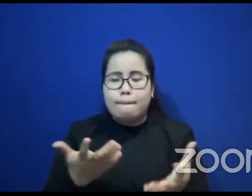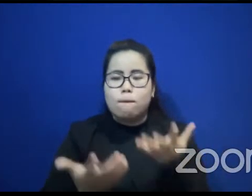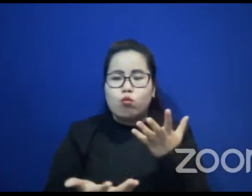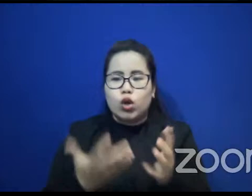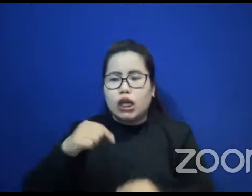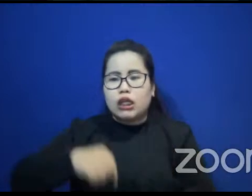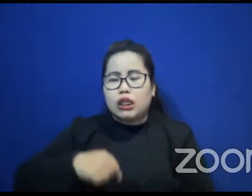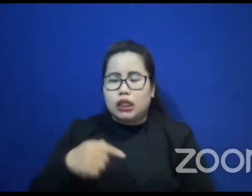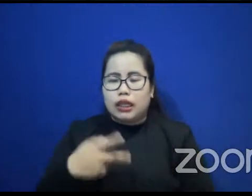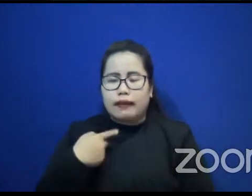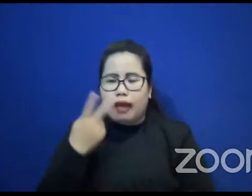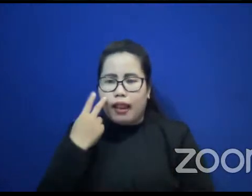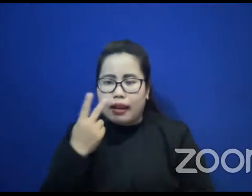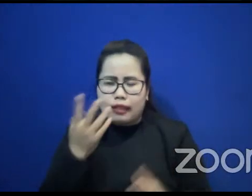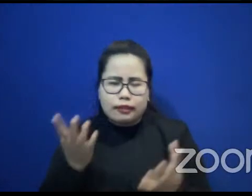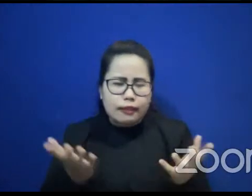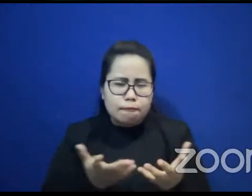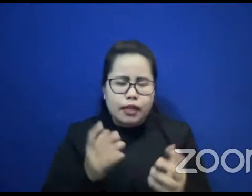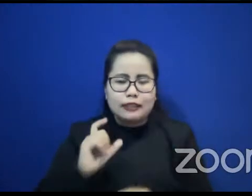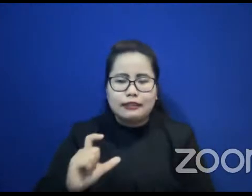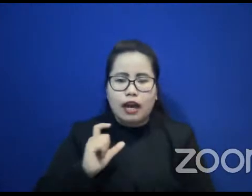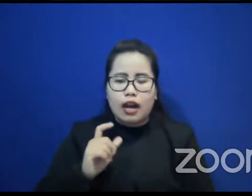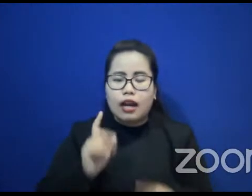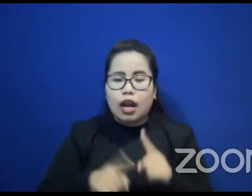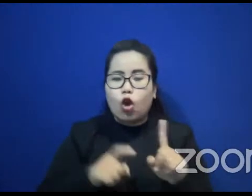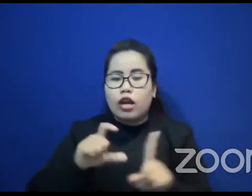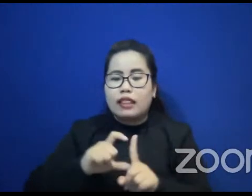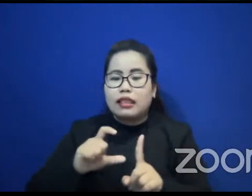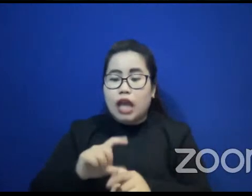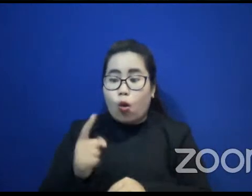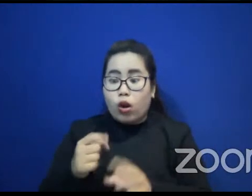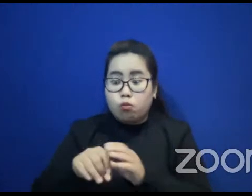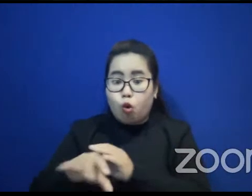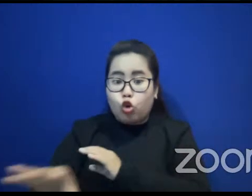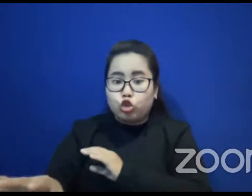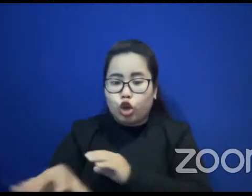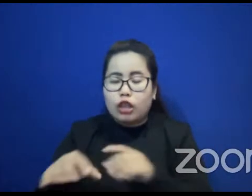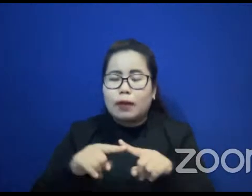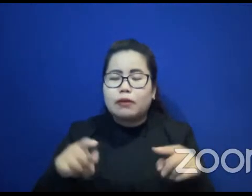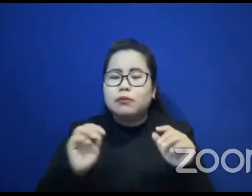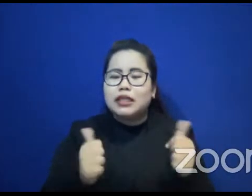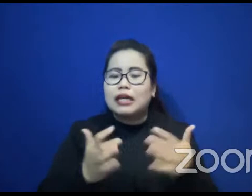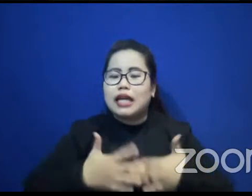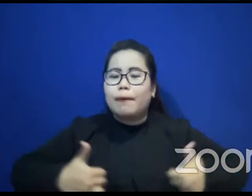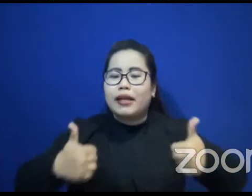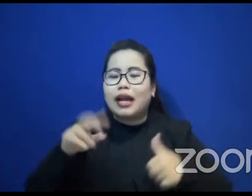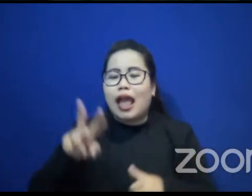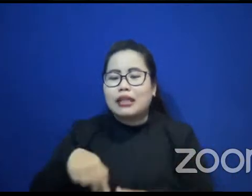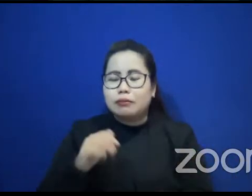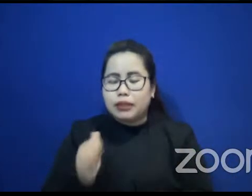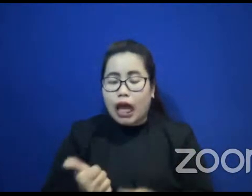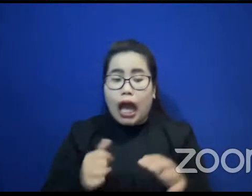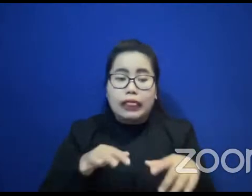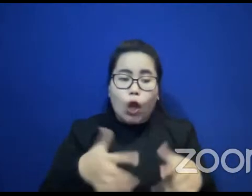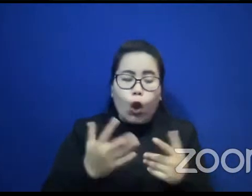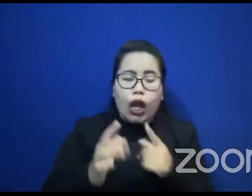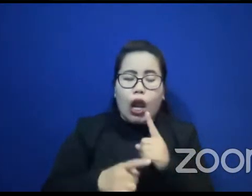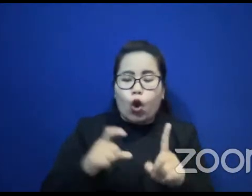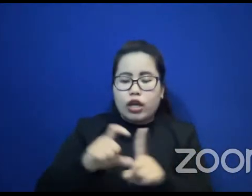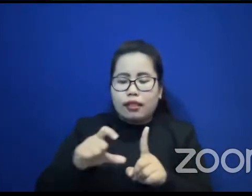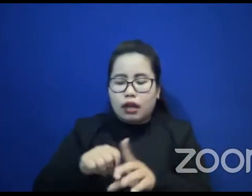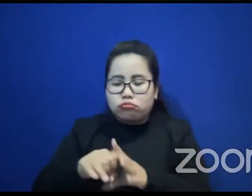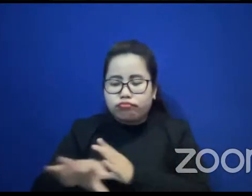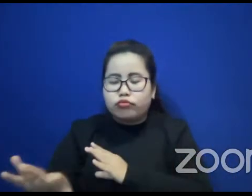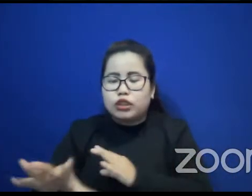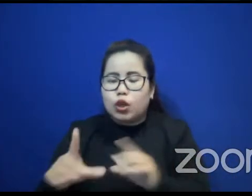kita lihat gimana caranya data itu yang mungkin tadinya bocor itu bisa diamankan kembali atau jika itu bocor ke ndak